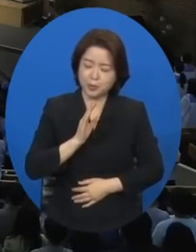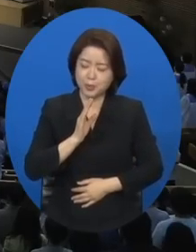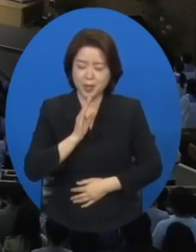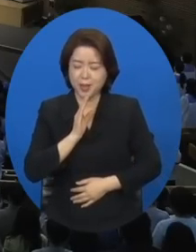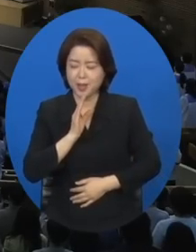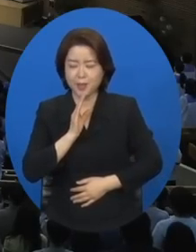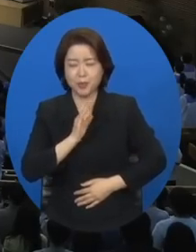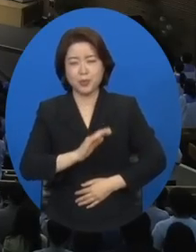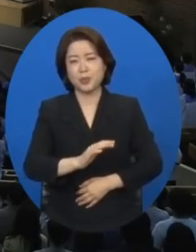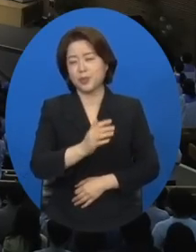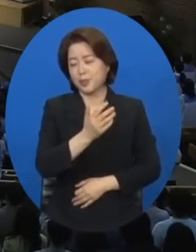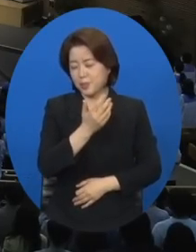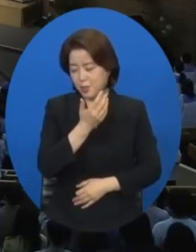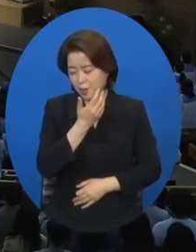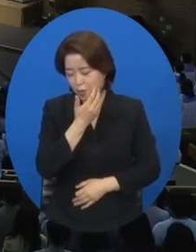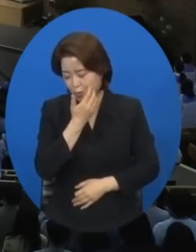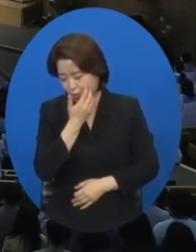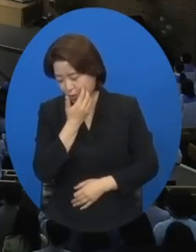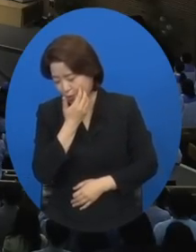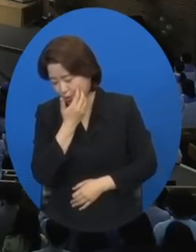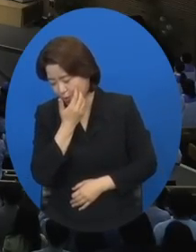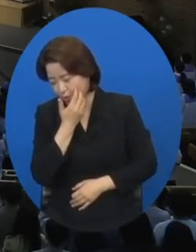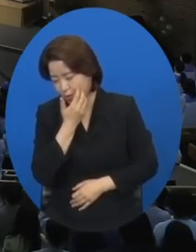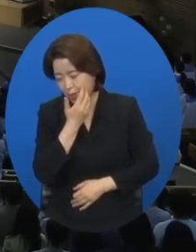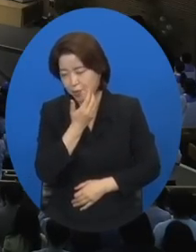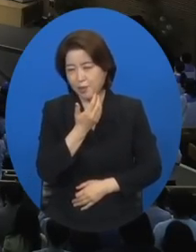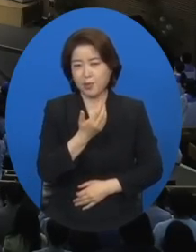너무나 부끄러워